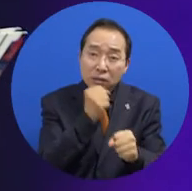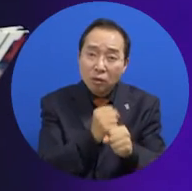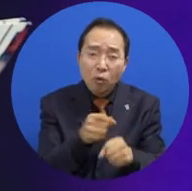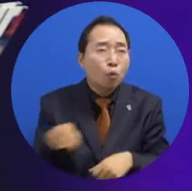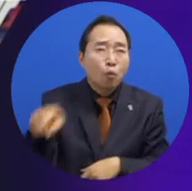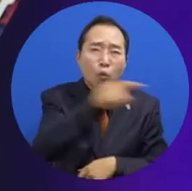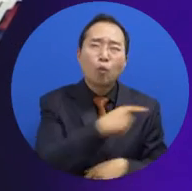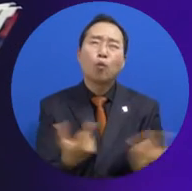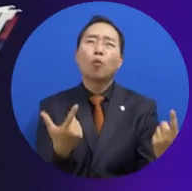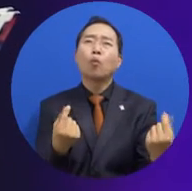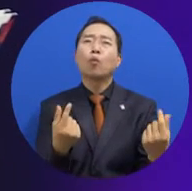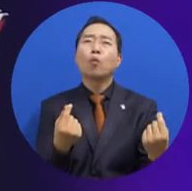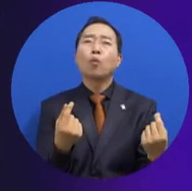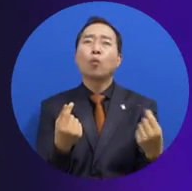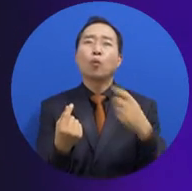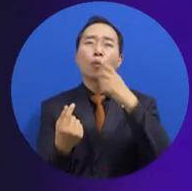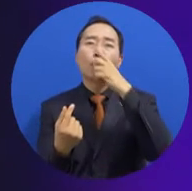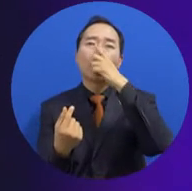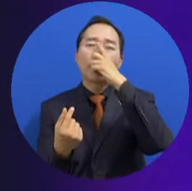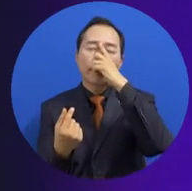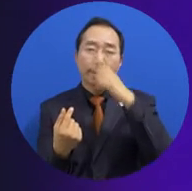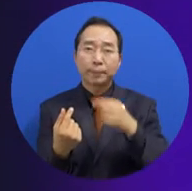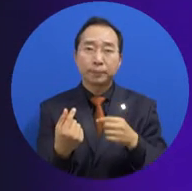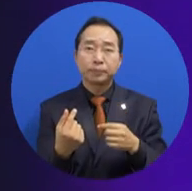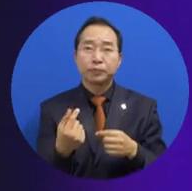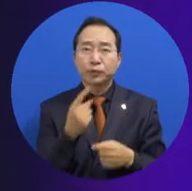것이 이것과 무엇이 다르겠는가?